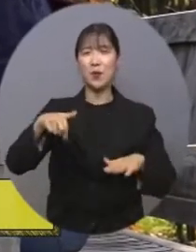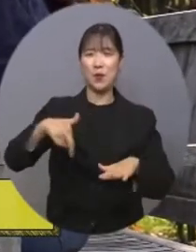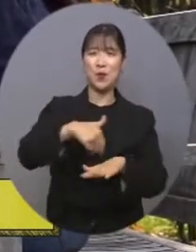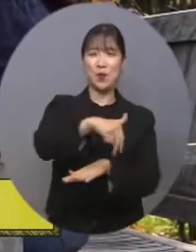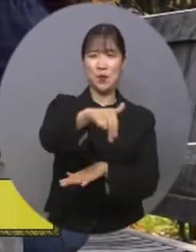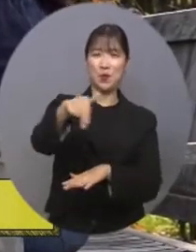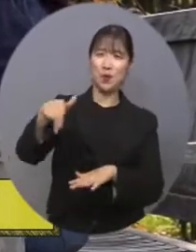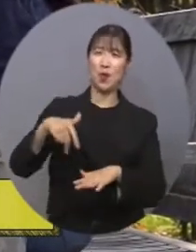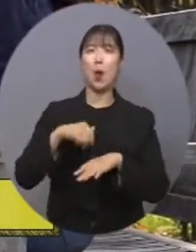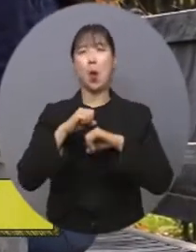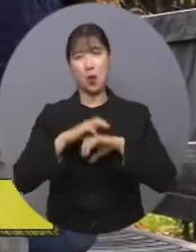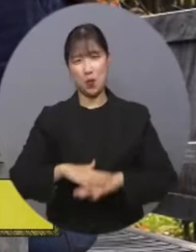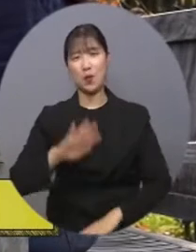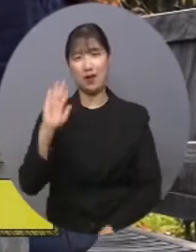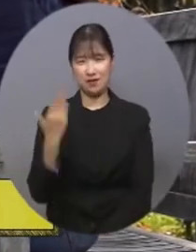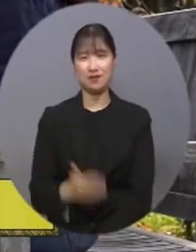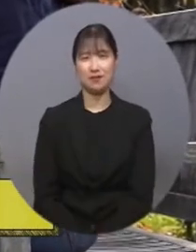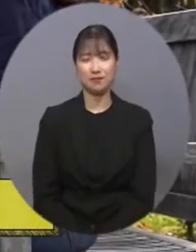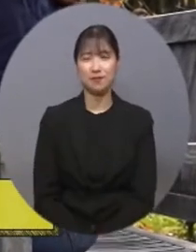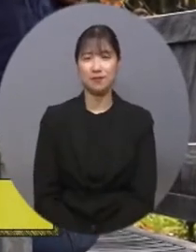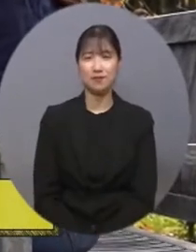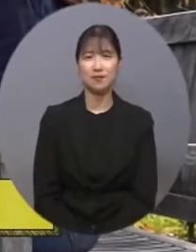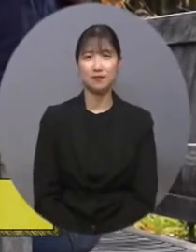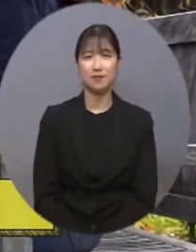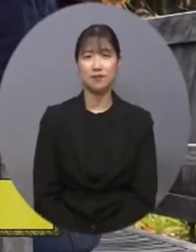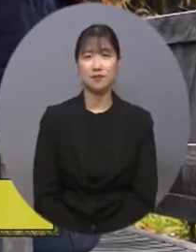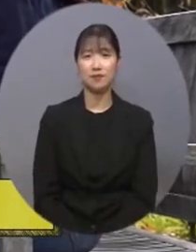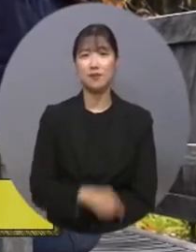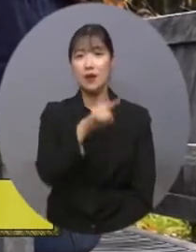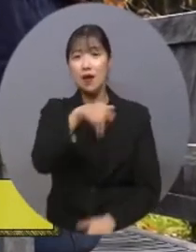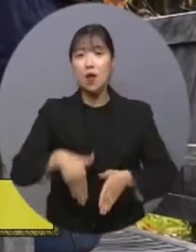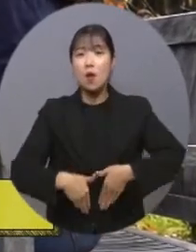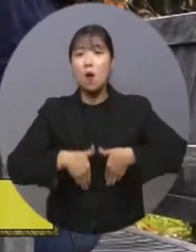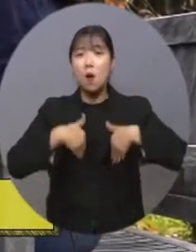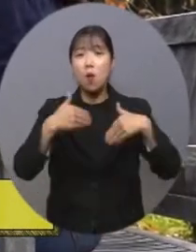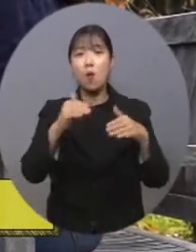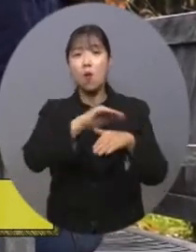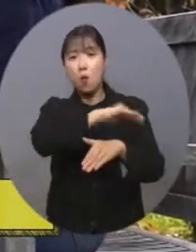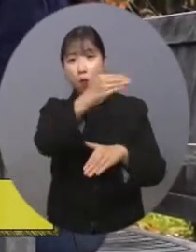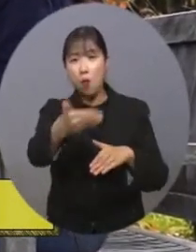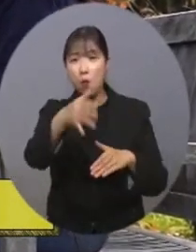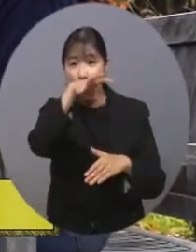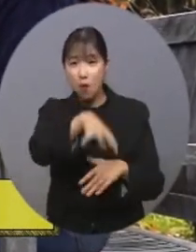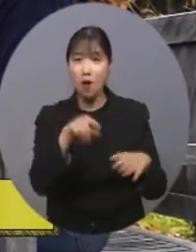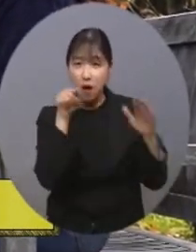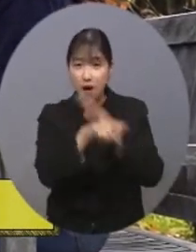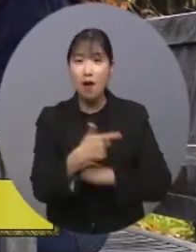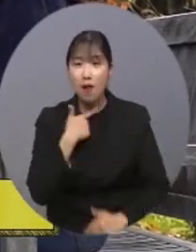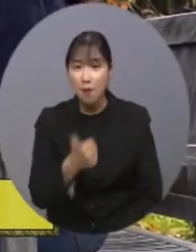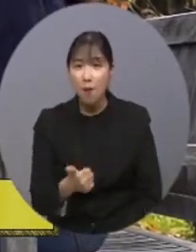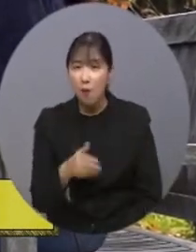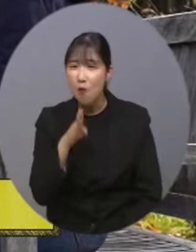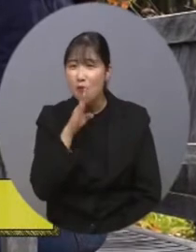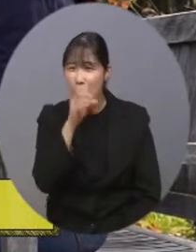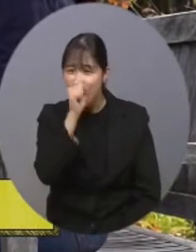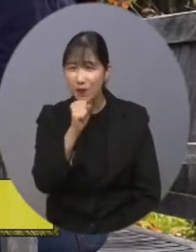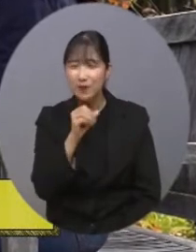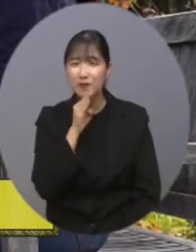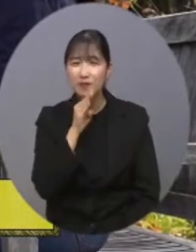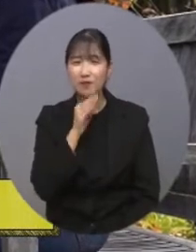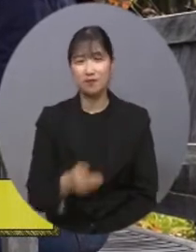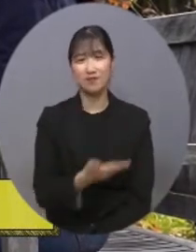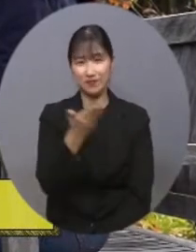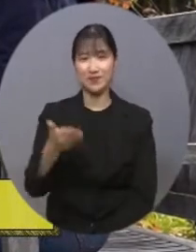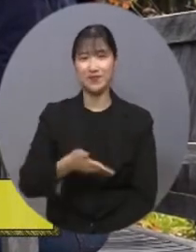막 풀리더라고요. 네. 네. 여기 온실도 가보셨어요? 네. 너무 좋더라고요. 그쵸? 네. 그럼